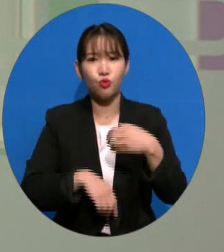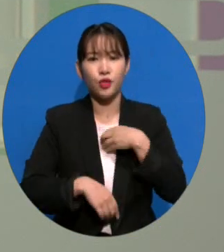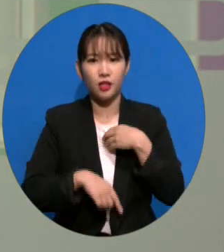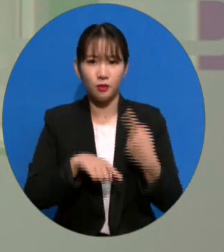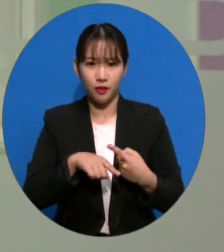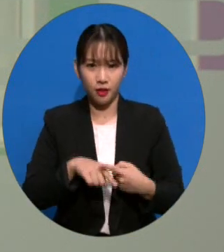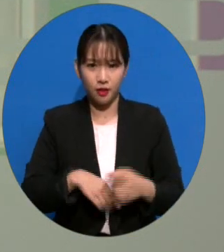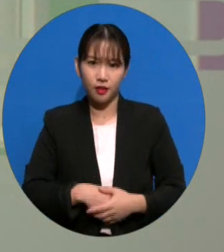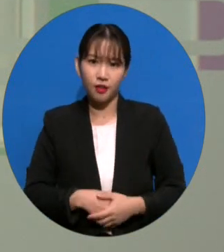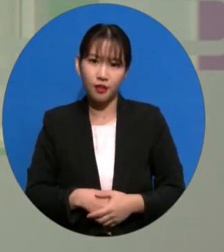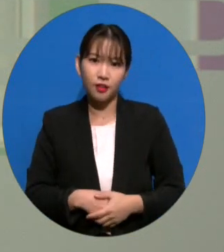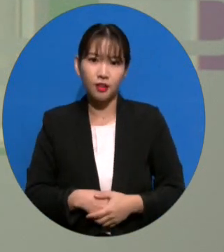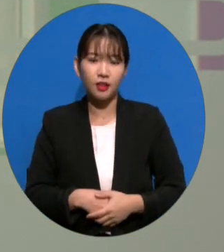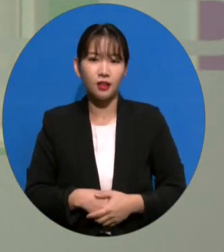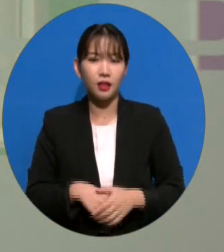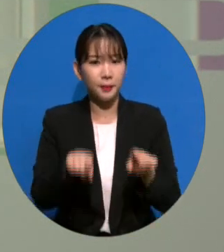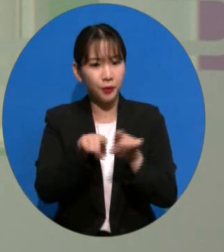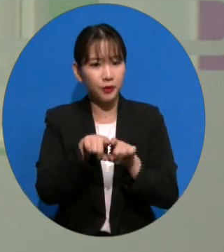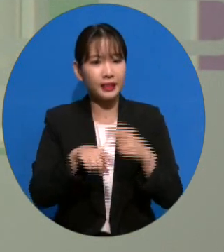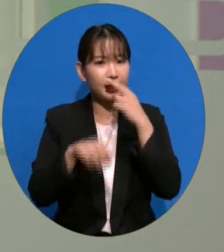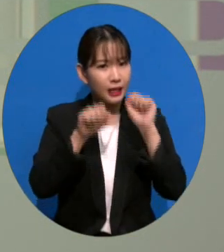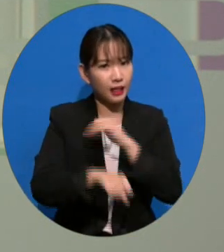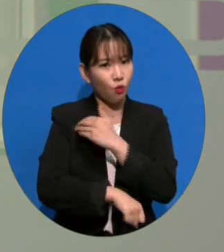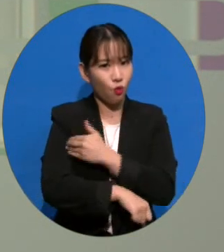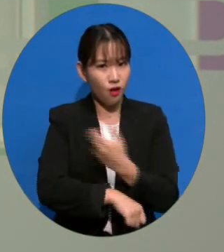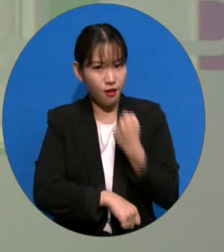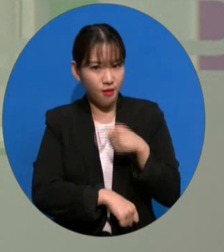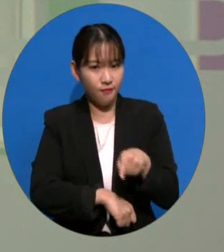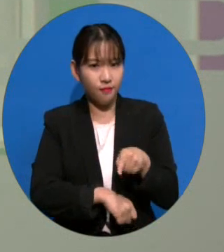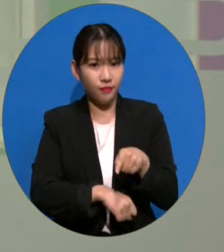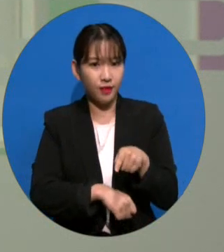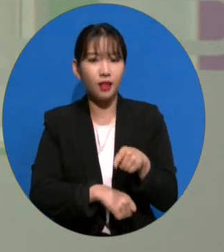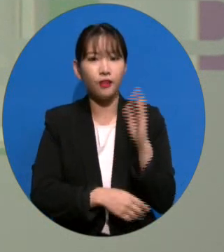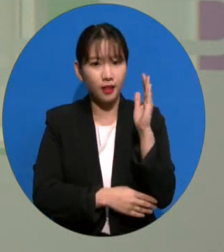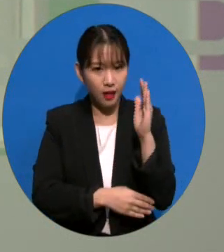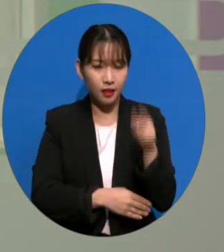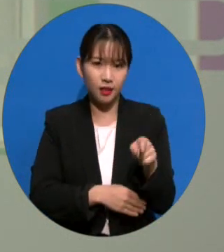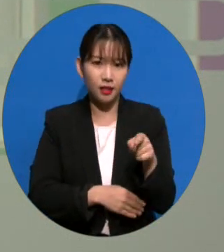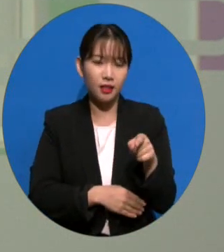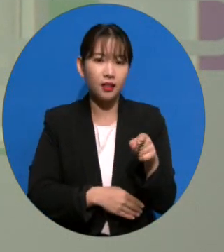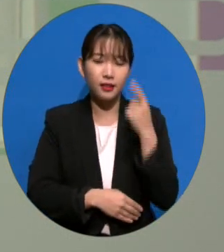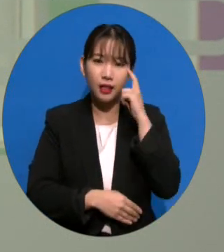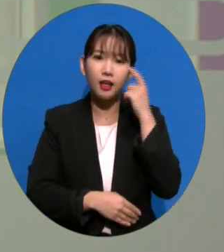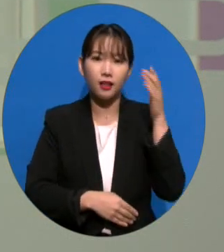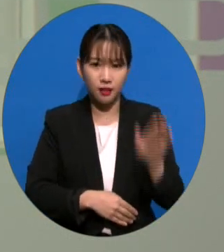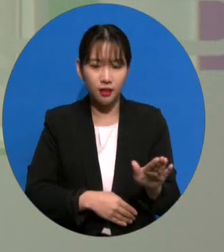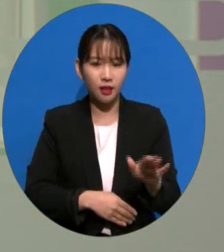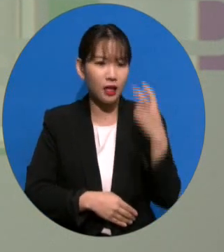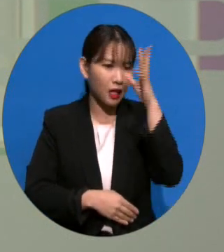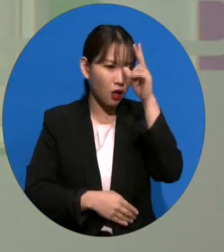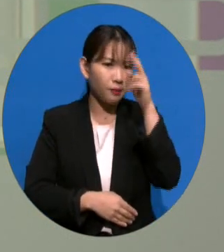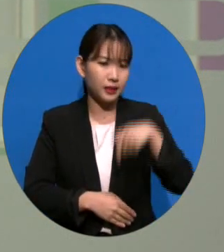위기입니다. 뭐 흔히들 살아있는 권력 을 수사할 수 있다라고 생각하는데